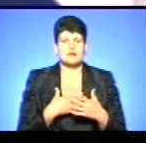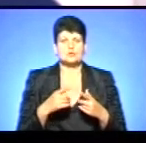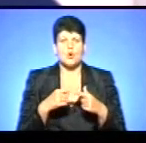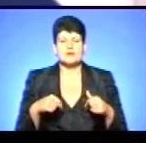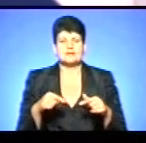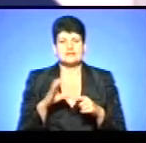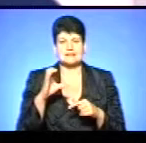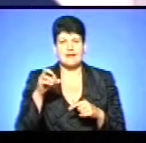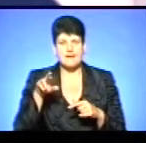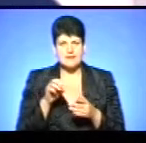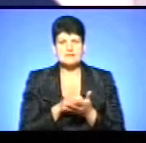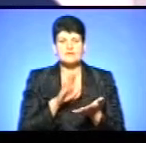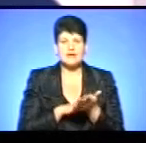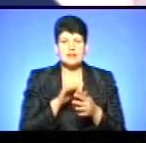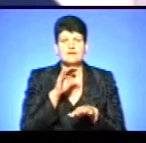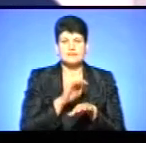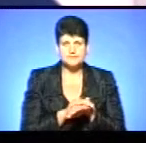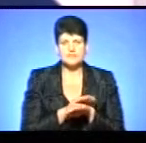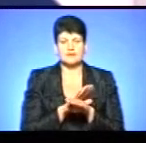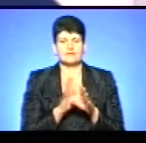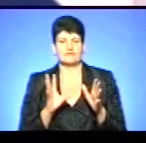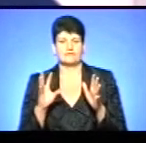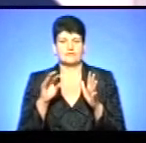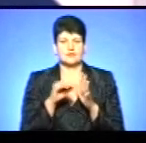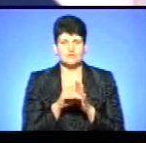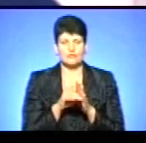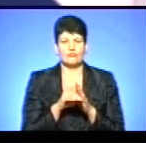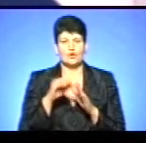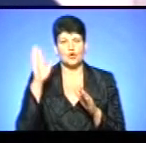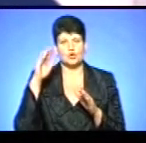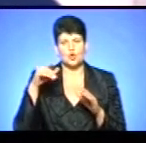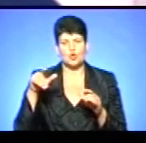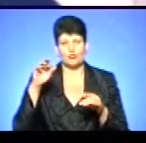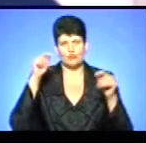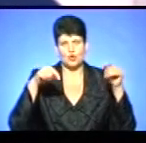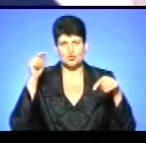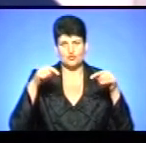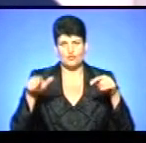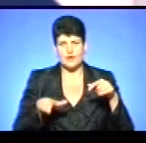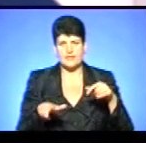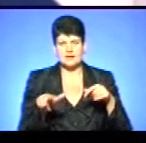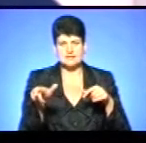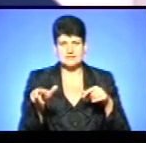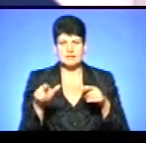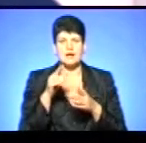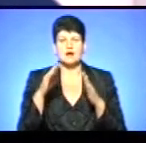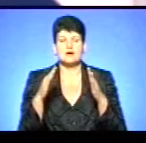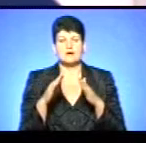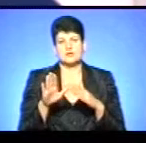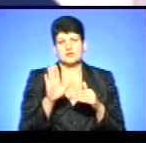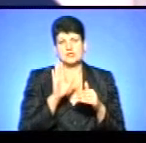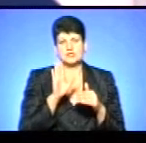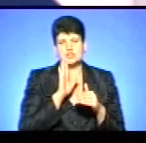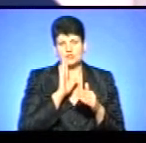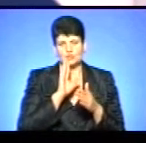«Скеля» зафіксували випадок незаконної врізки труби у дощову каналізацію. На мешканку одного будинку склали адмінпротокол.